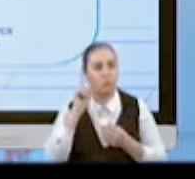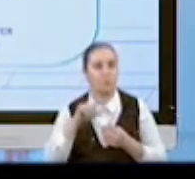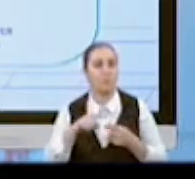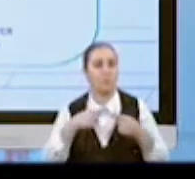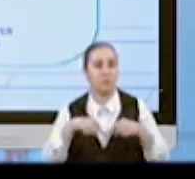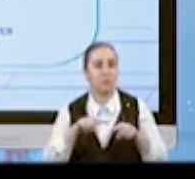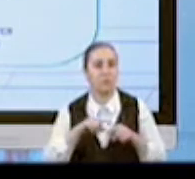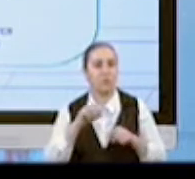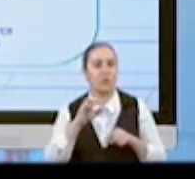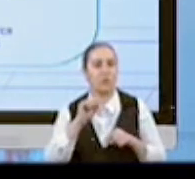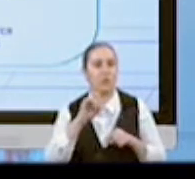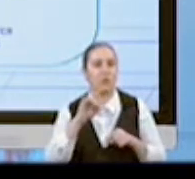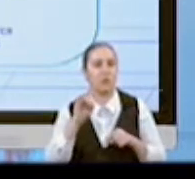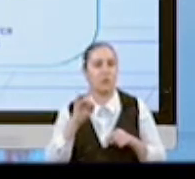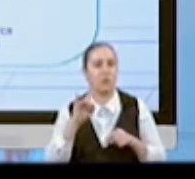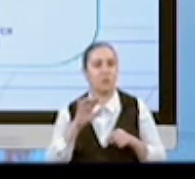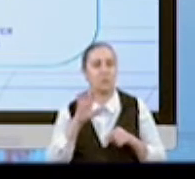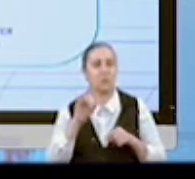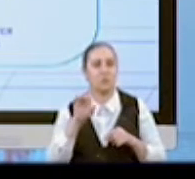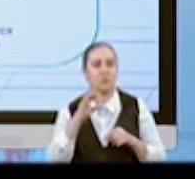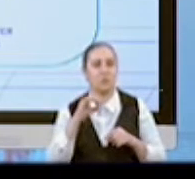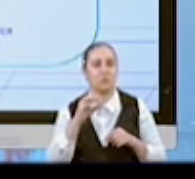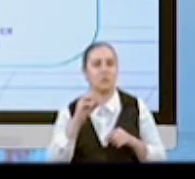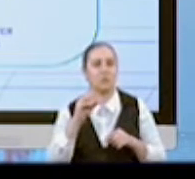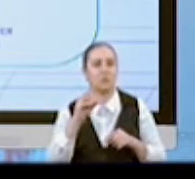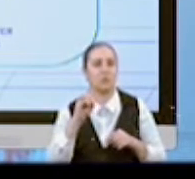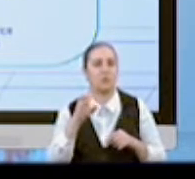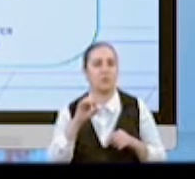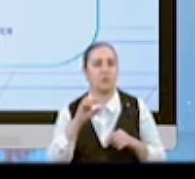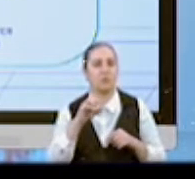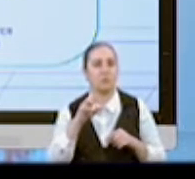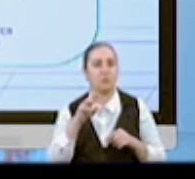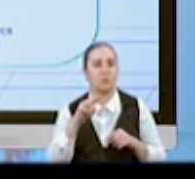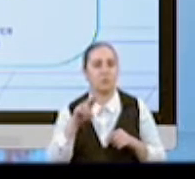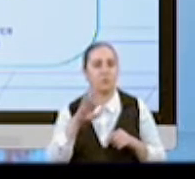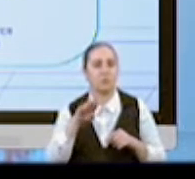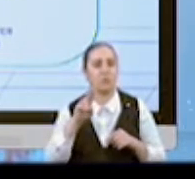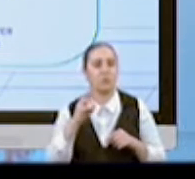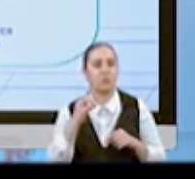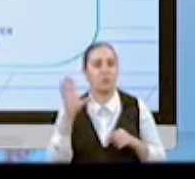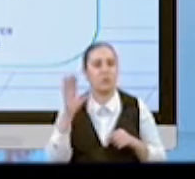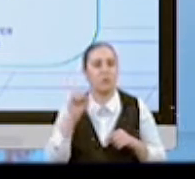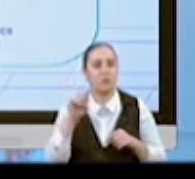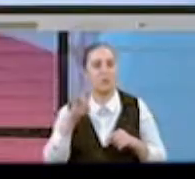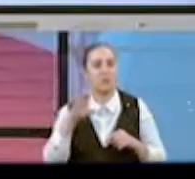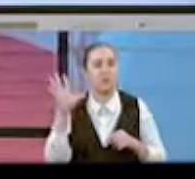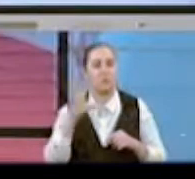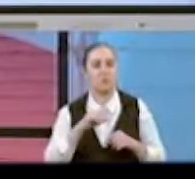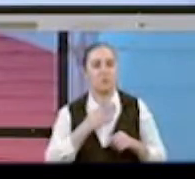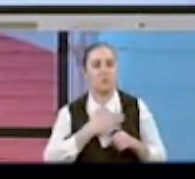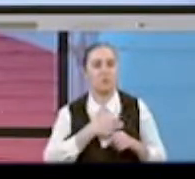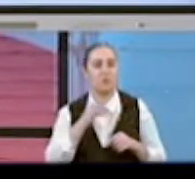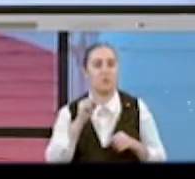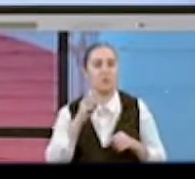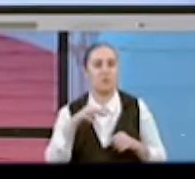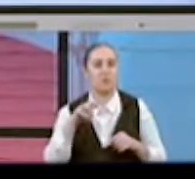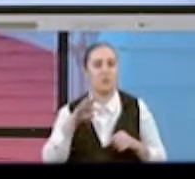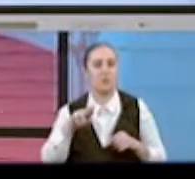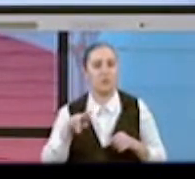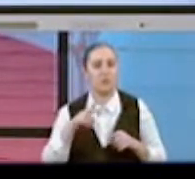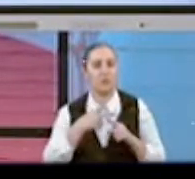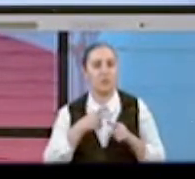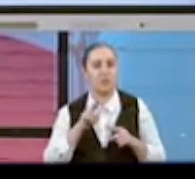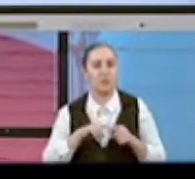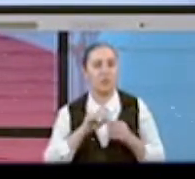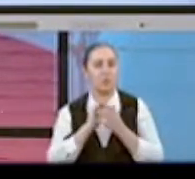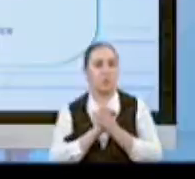От Арбузова Сережи до Якушкина Андрея. Весь наш класс А до Я –